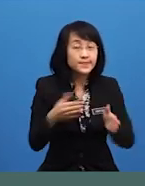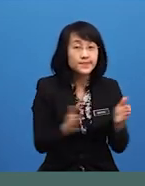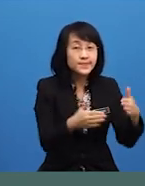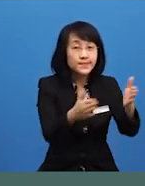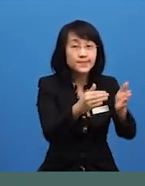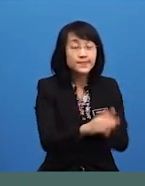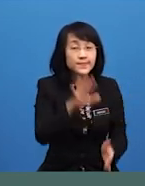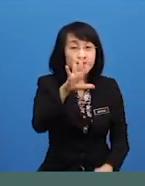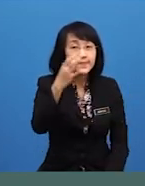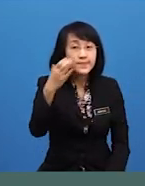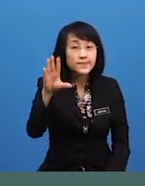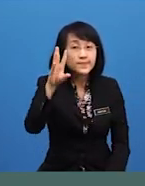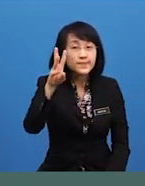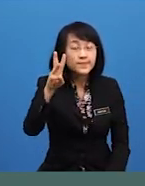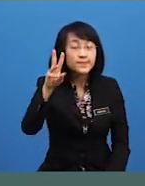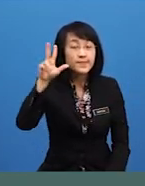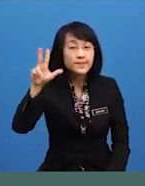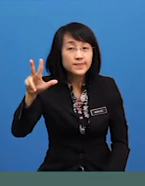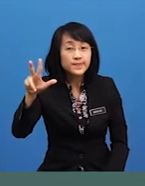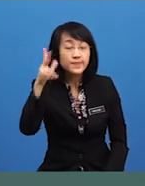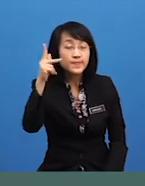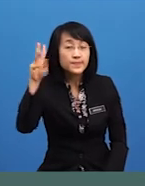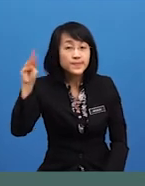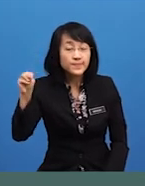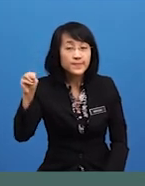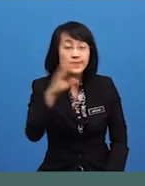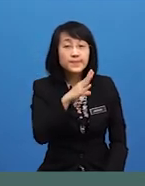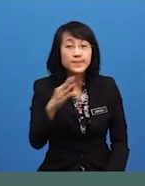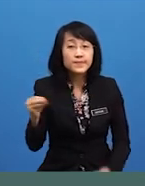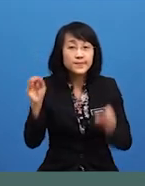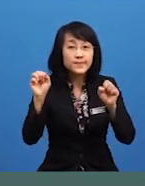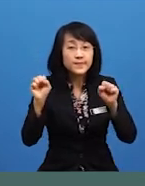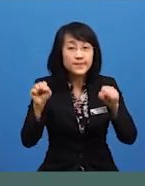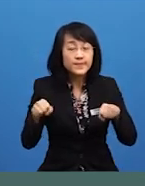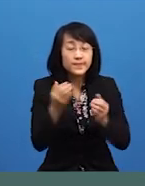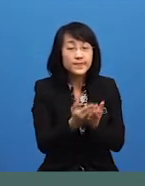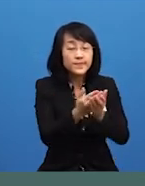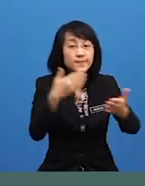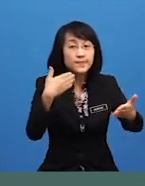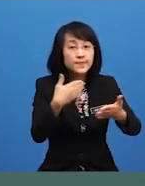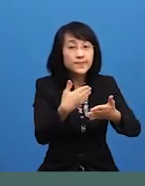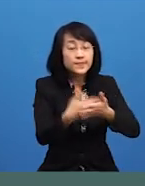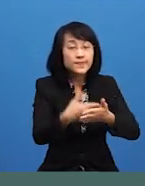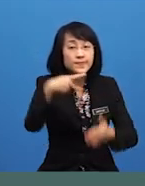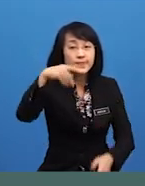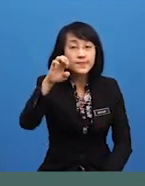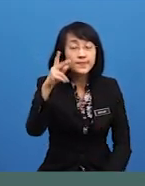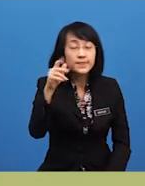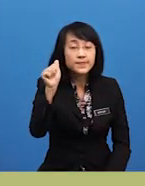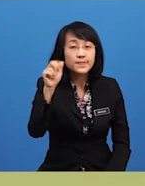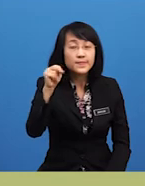ialah 563 km dan boleh dimodiki hingga Pekan Kapit